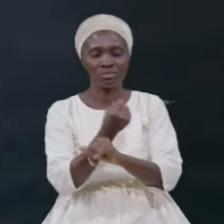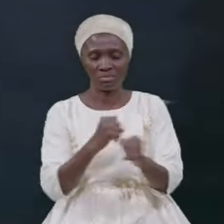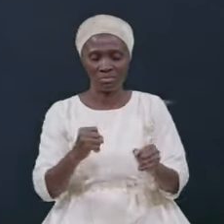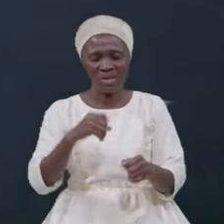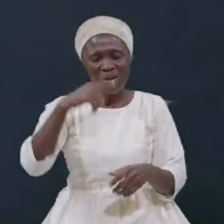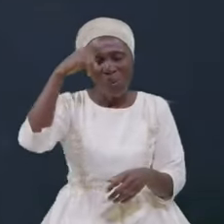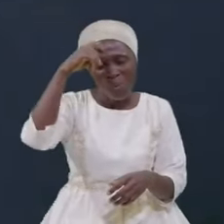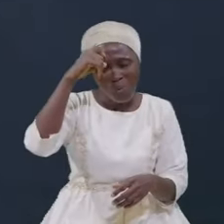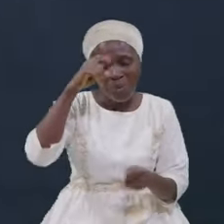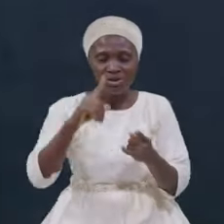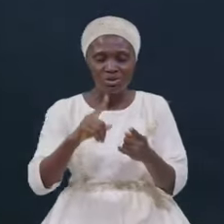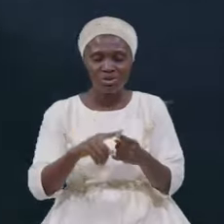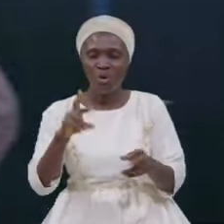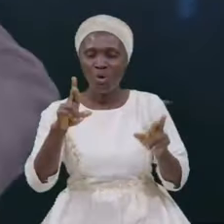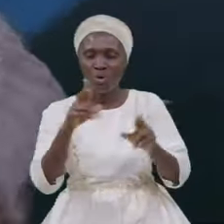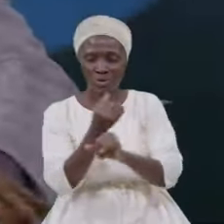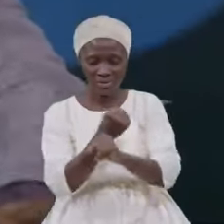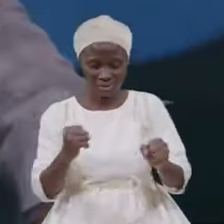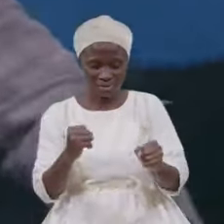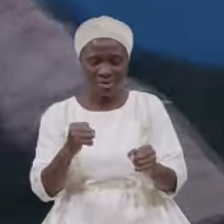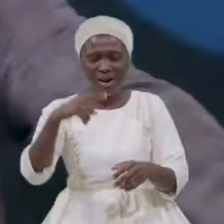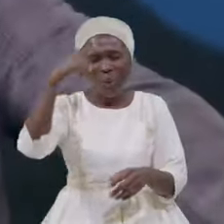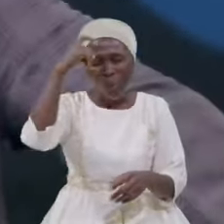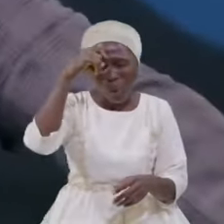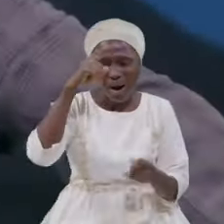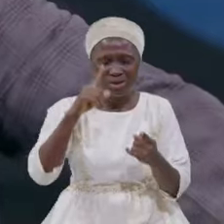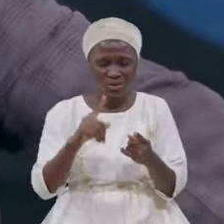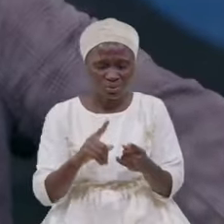rédemption, sage pour marcher